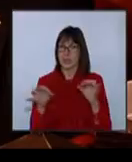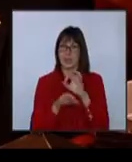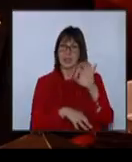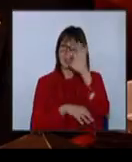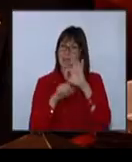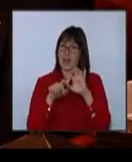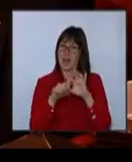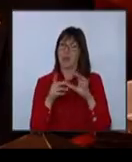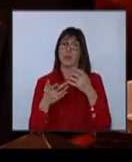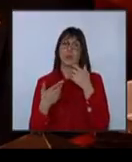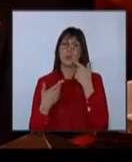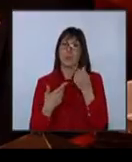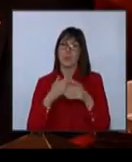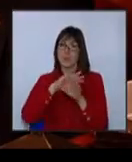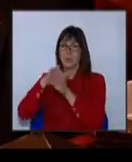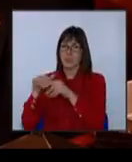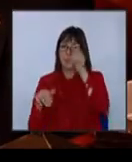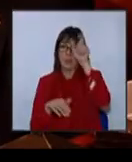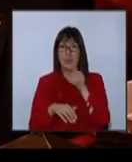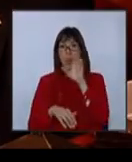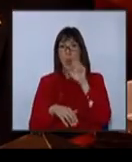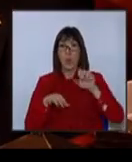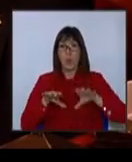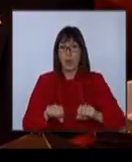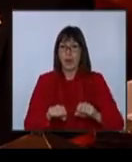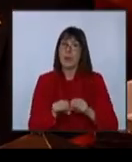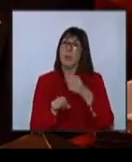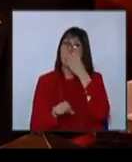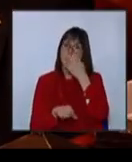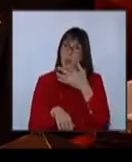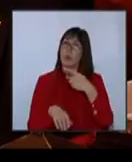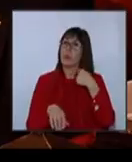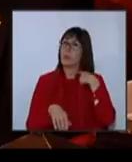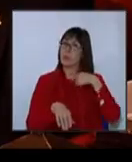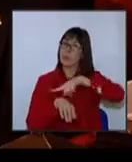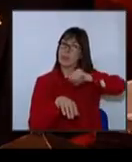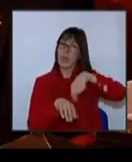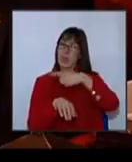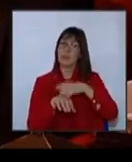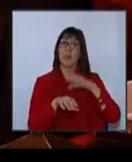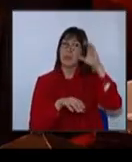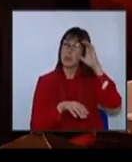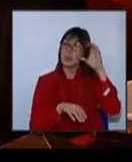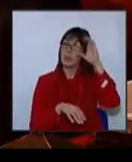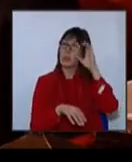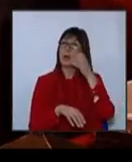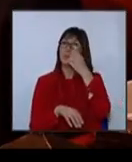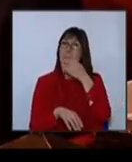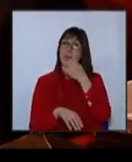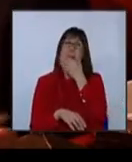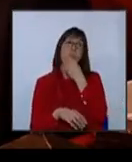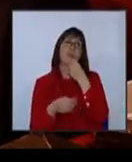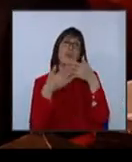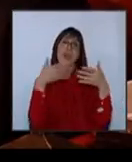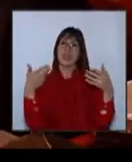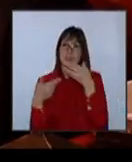temps cap aquí, els nostres governants només són bons per perdre el temps en enganyar els ciutadans de bona fe amb unes utopies i en